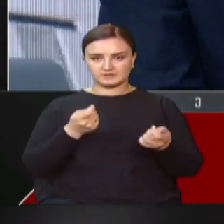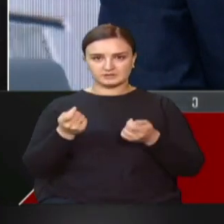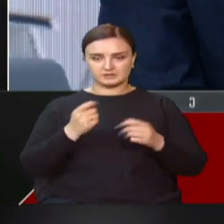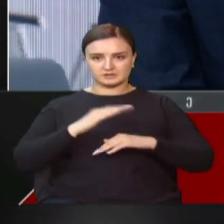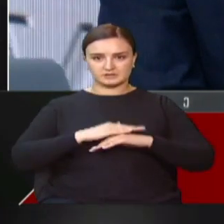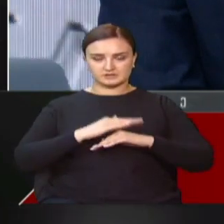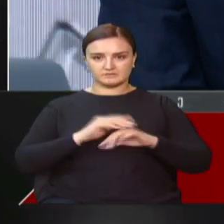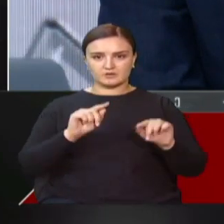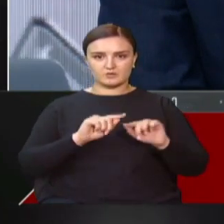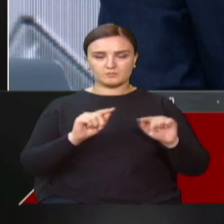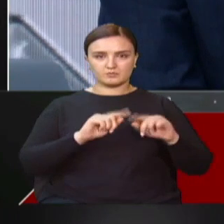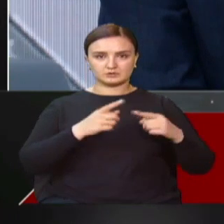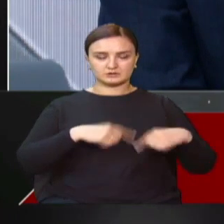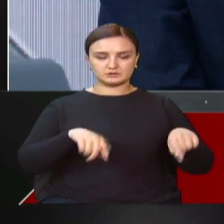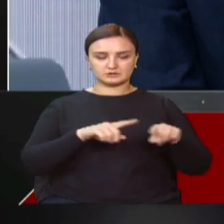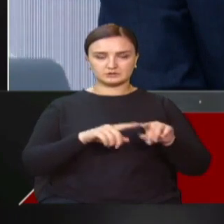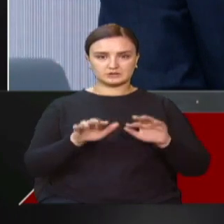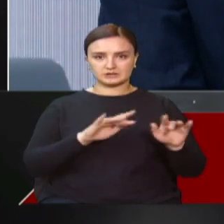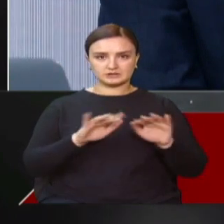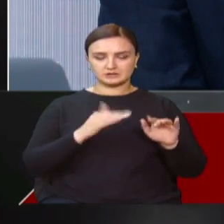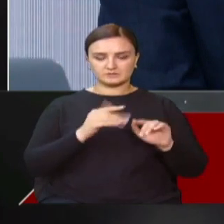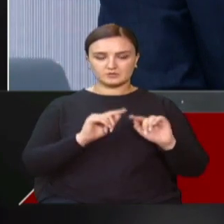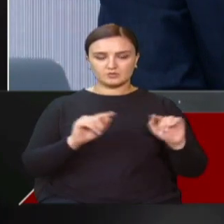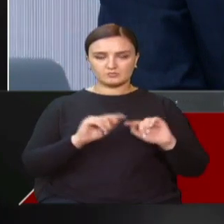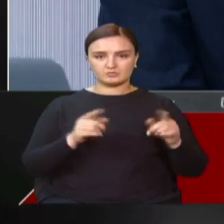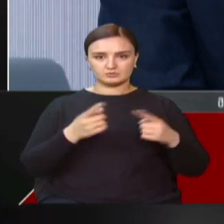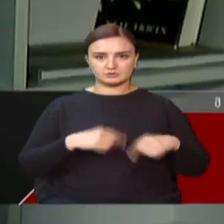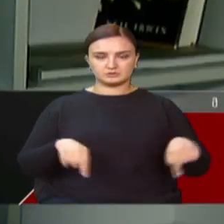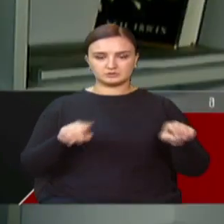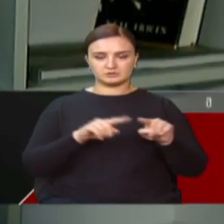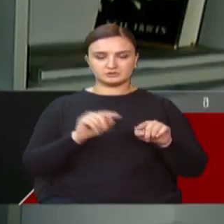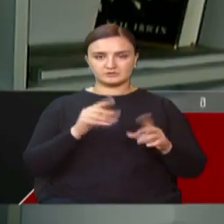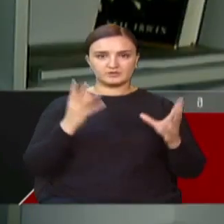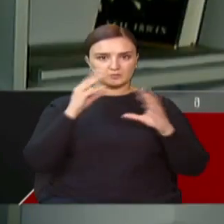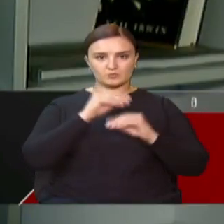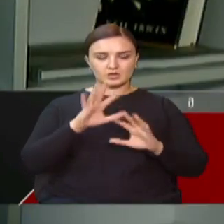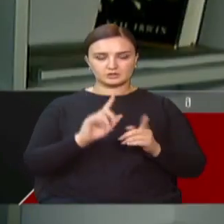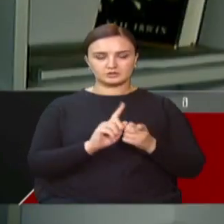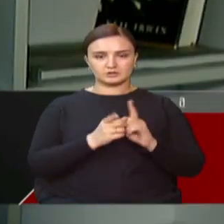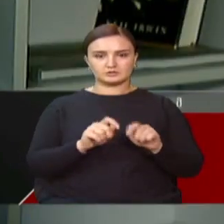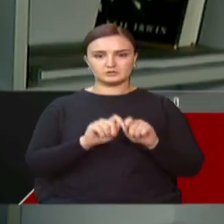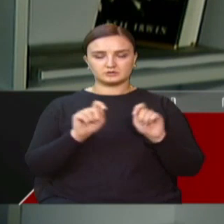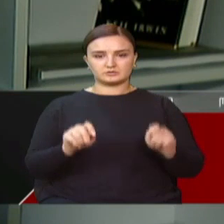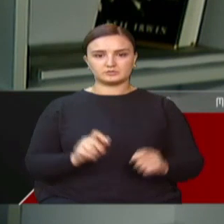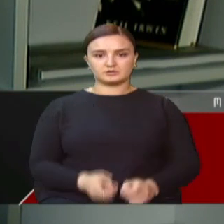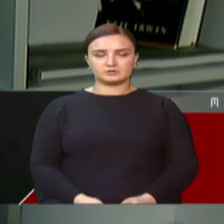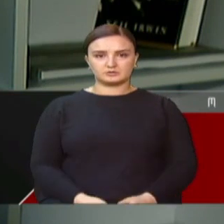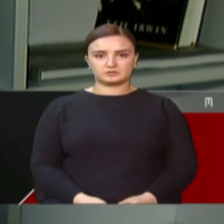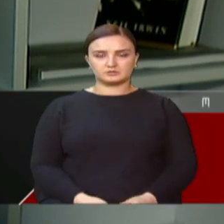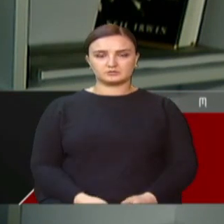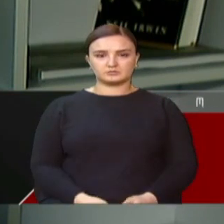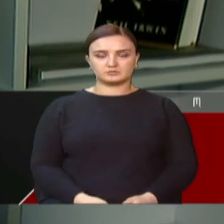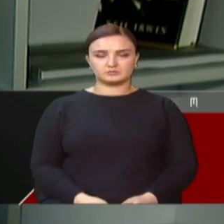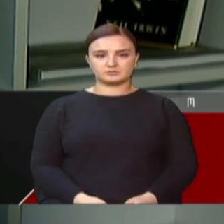ოპოზიციის ნაწილის ქცევისა, მიუხედავად იმისა, რომ ოპოზიციამ ჯერ ისიც კი ვერ მოახერხა, რომ ჩამოეყალიბებინა კონკრეტულად რა ასპირდება ქართულ